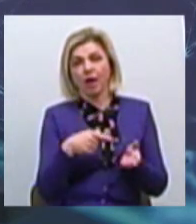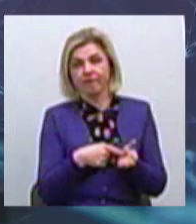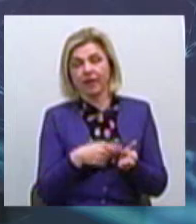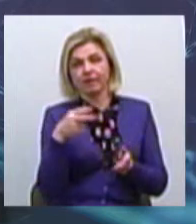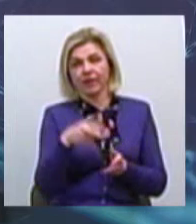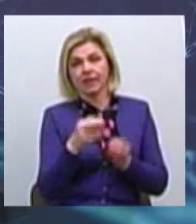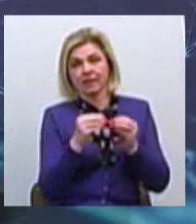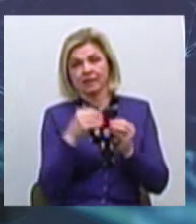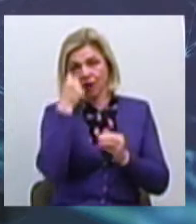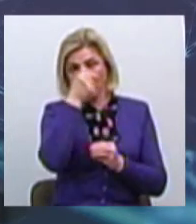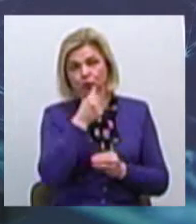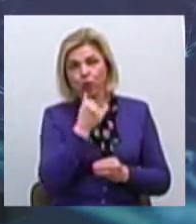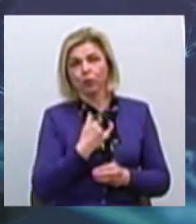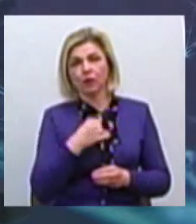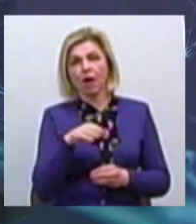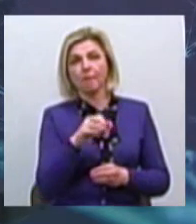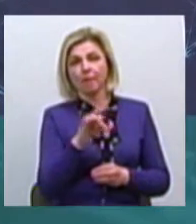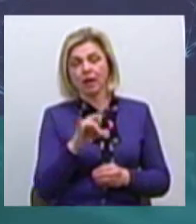у нас был мэр